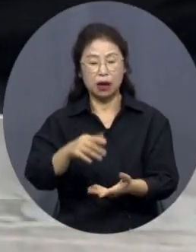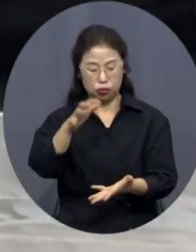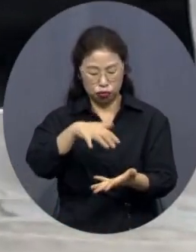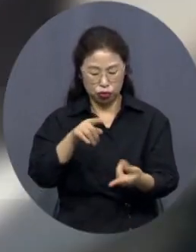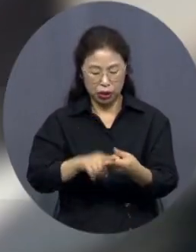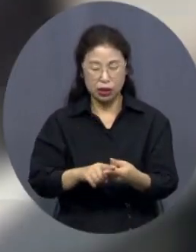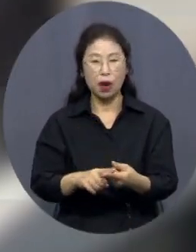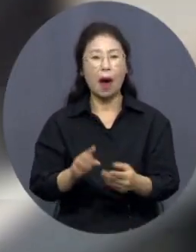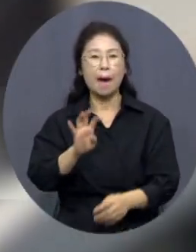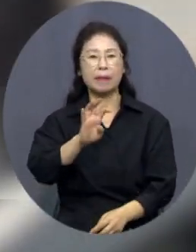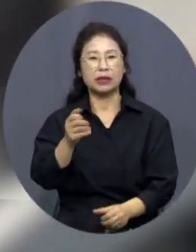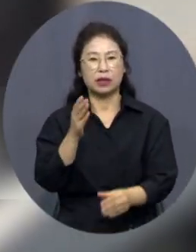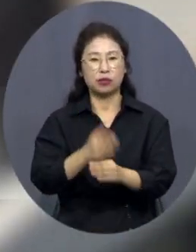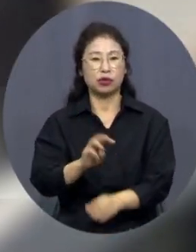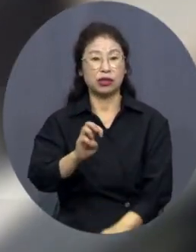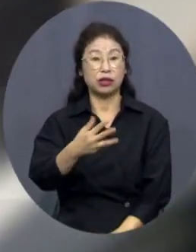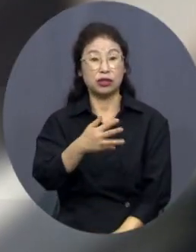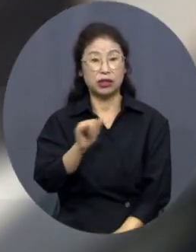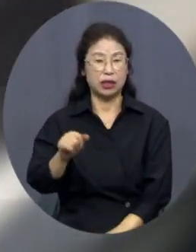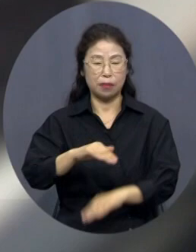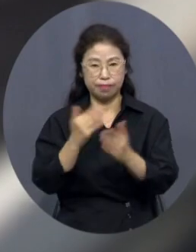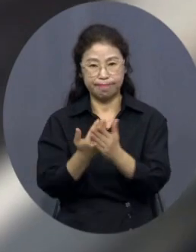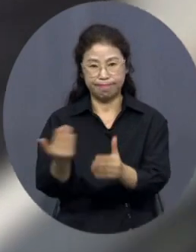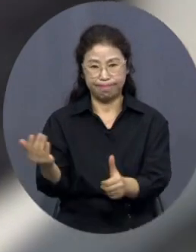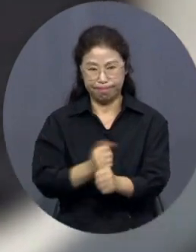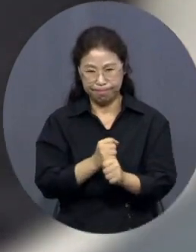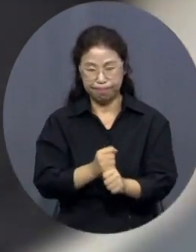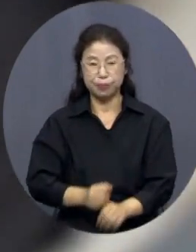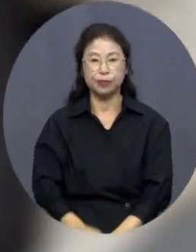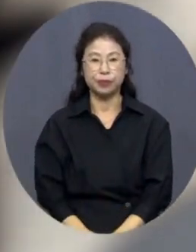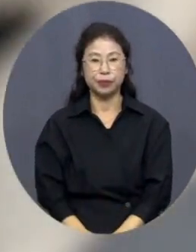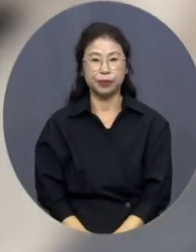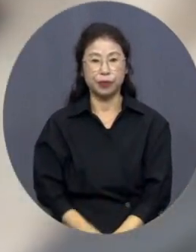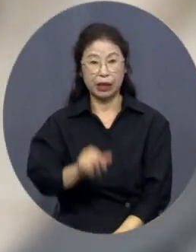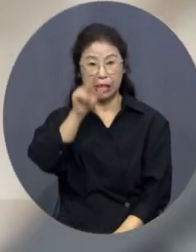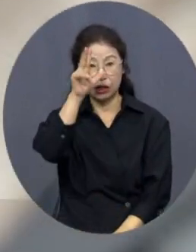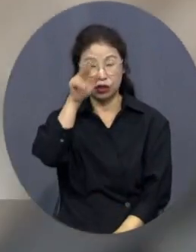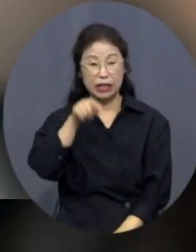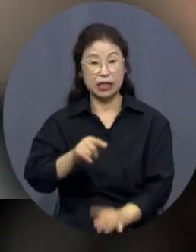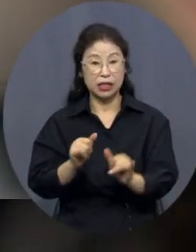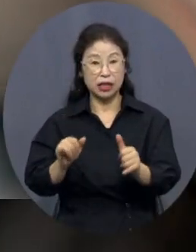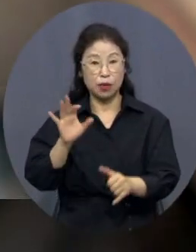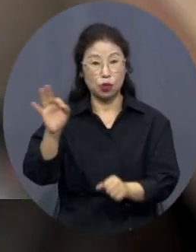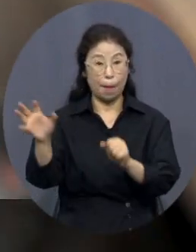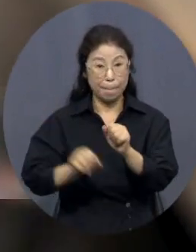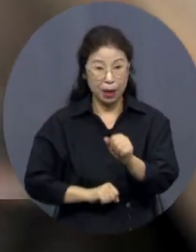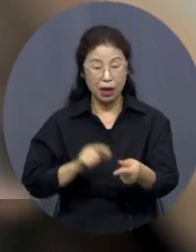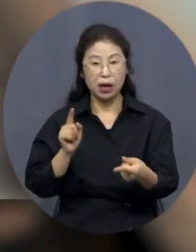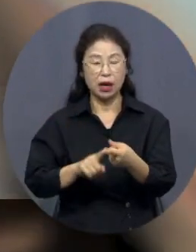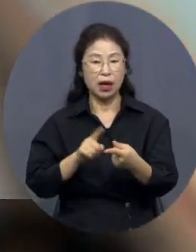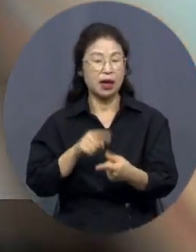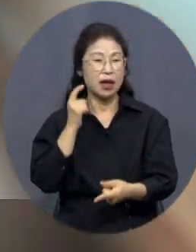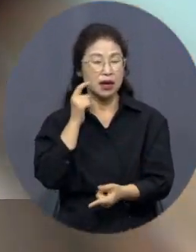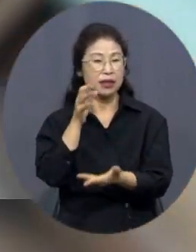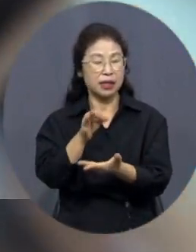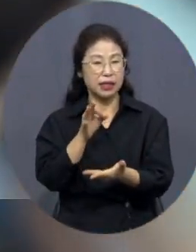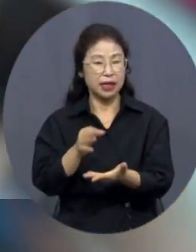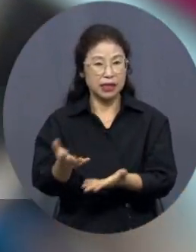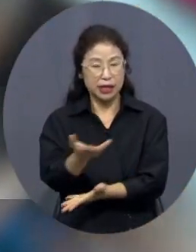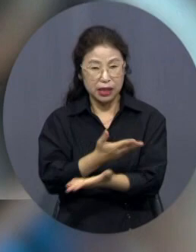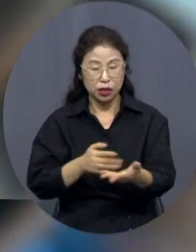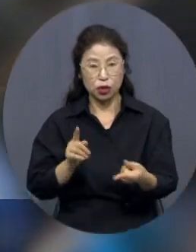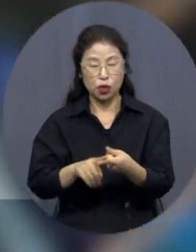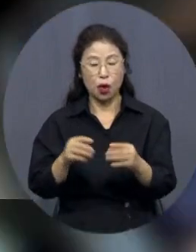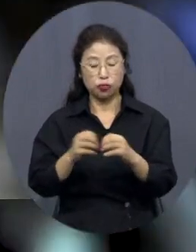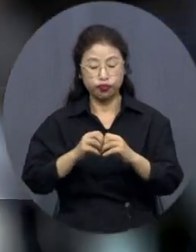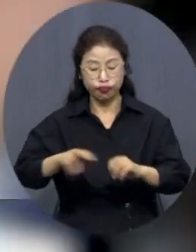일당 40명 가운데 38명을 붙잡았습니다 경찰은 이들이 가로챈 돈을 허위 자산 거래 사이트 제작과